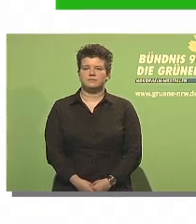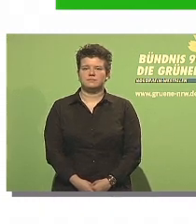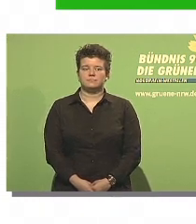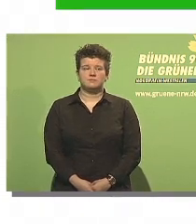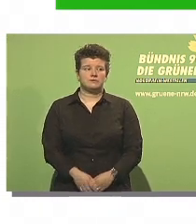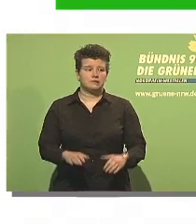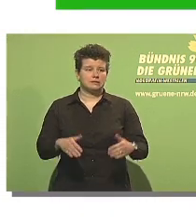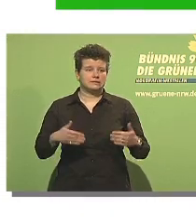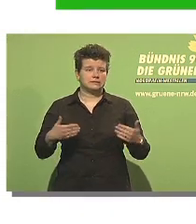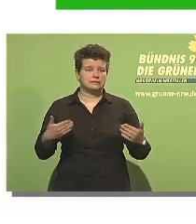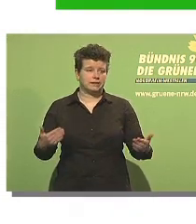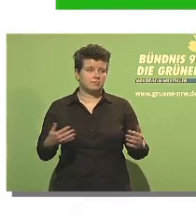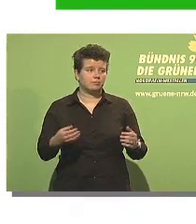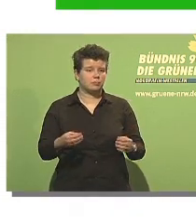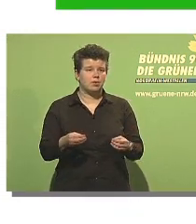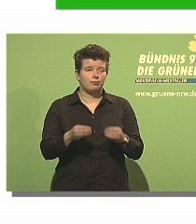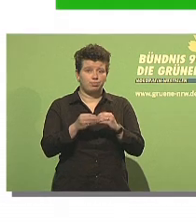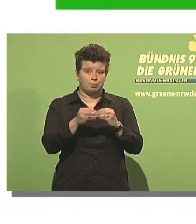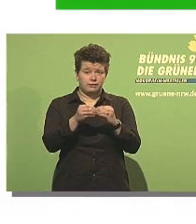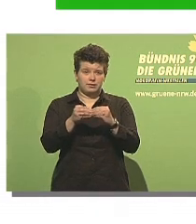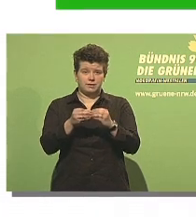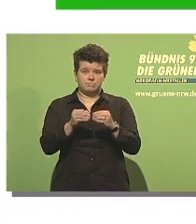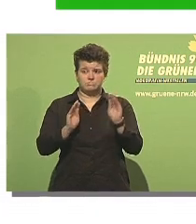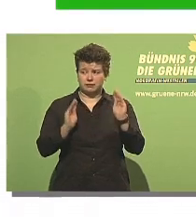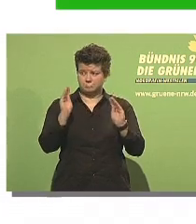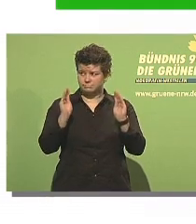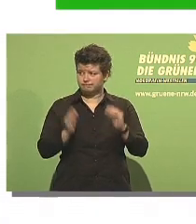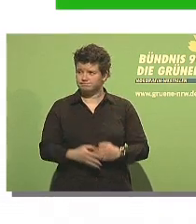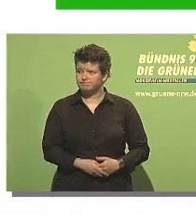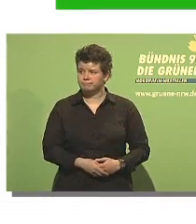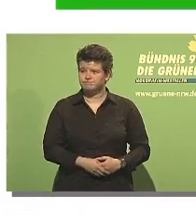Gibt es noch irgendwo Probleme mit der Abstimmung?